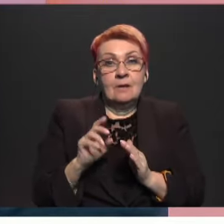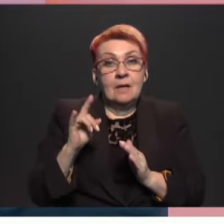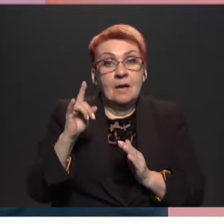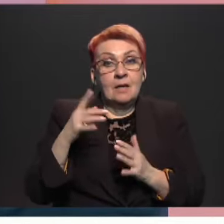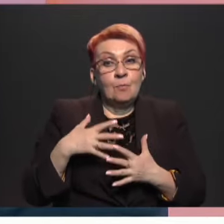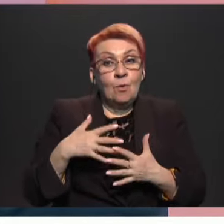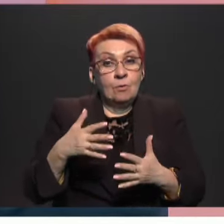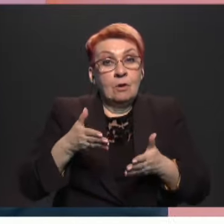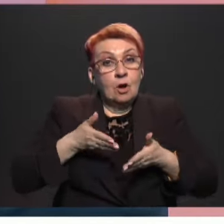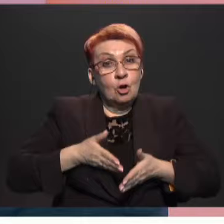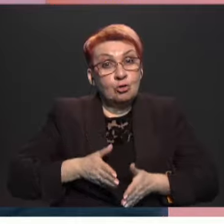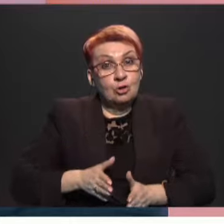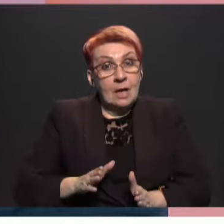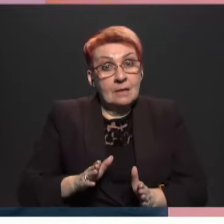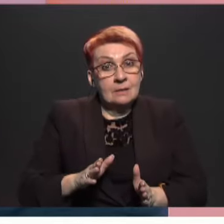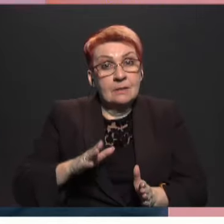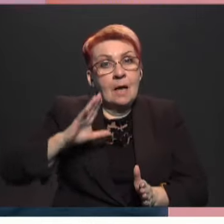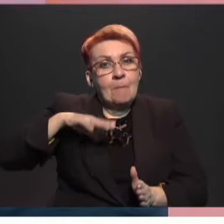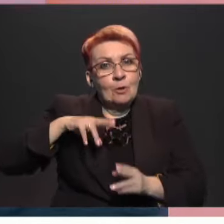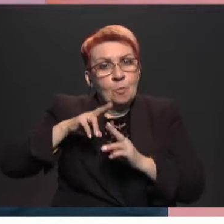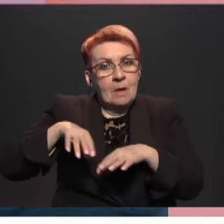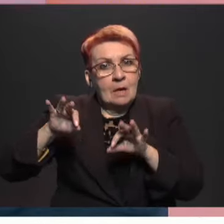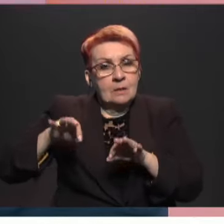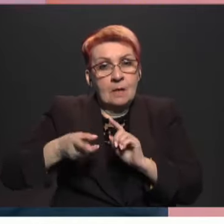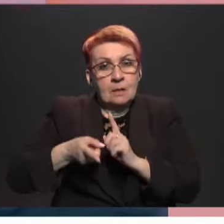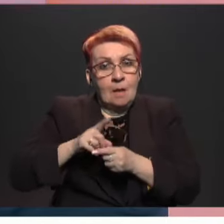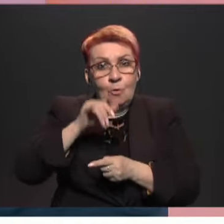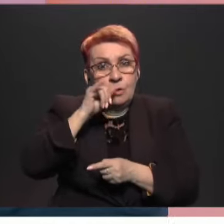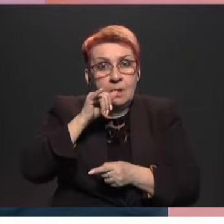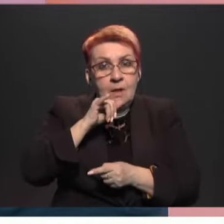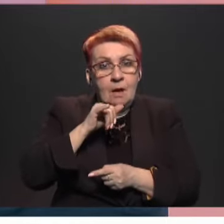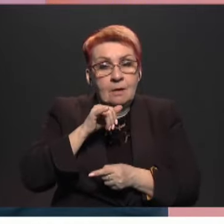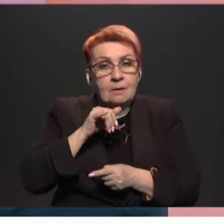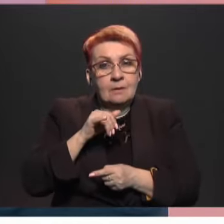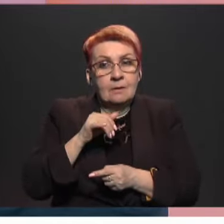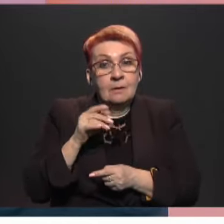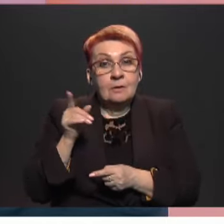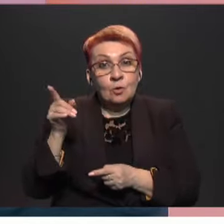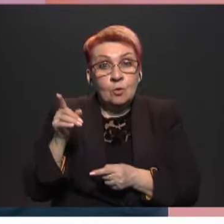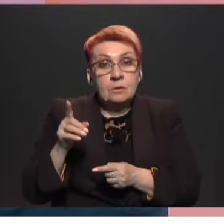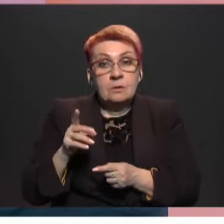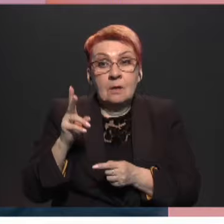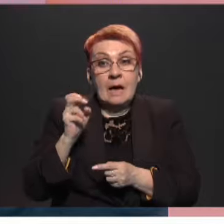потом крестится. Наоборот, не получается. Также и брак. Он сначала должен родиться как семья,